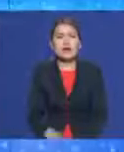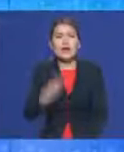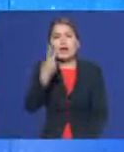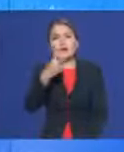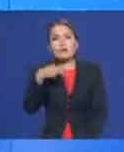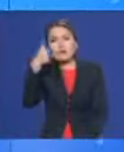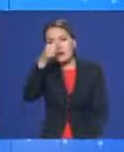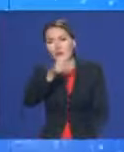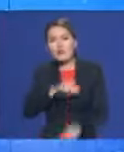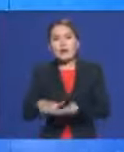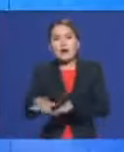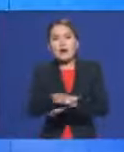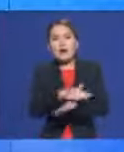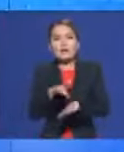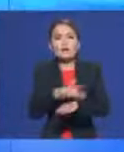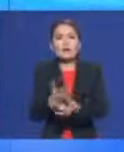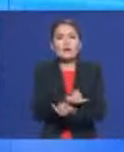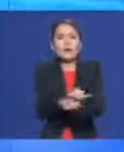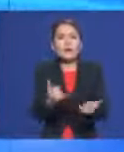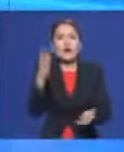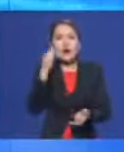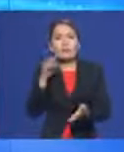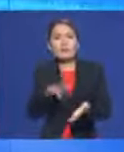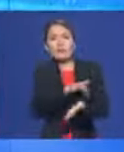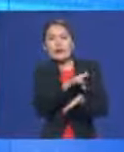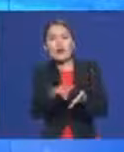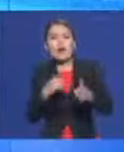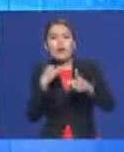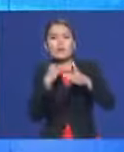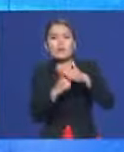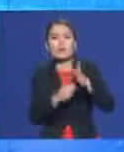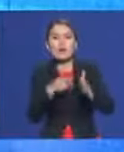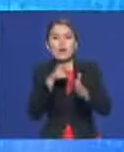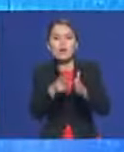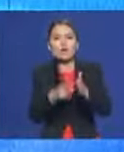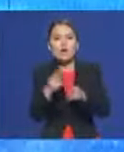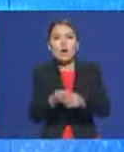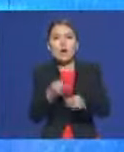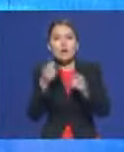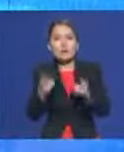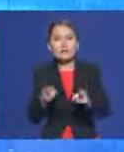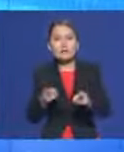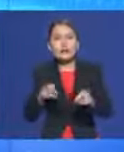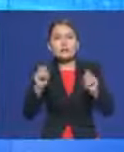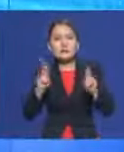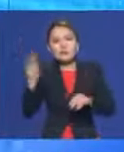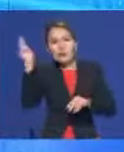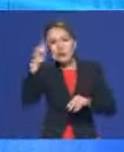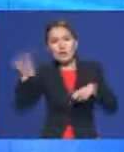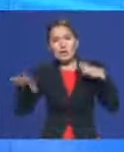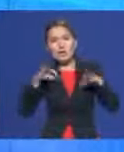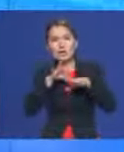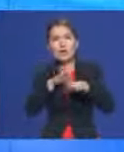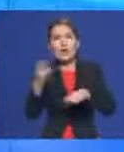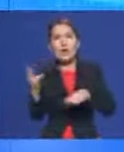2 жылдан бері халыққа қызмет көрсетіп жатқан Алматы метрополитені қауіпсіздік шараларын пысықтау мақсатында бүгін түнде арнайы тактикалық